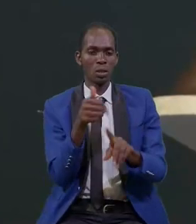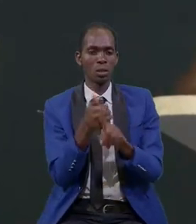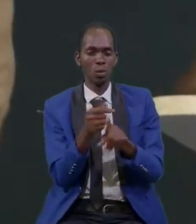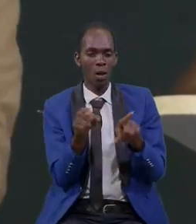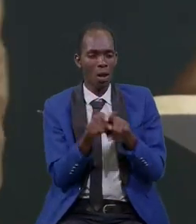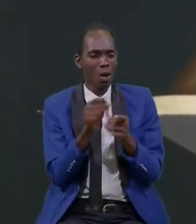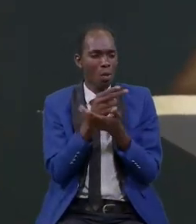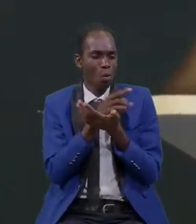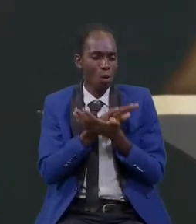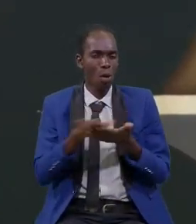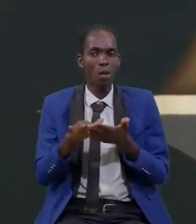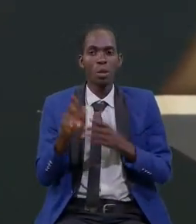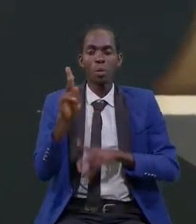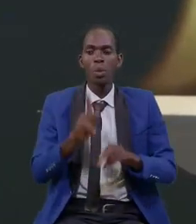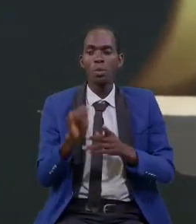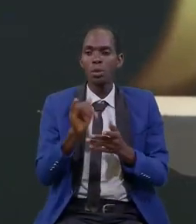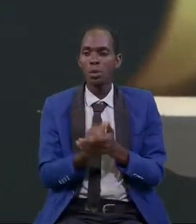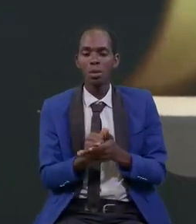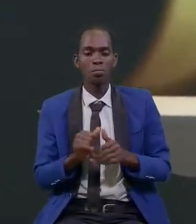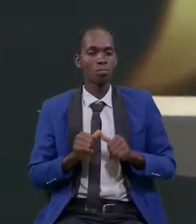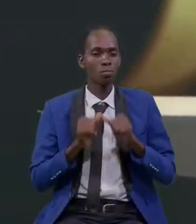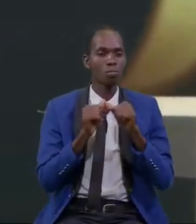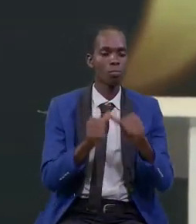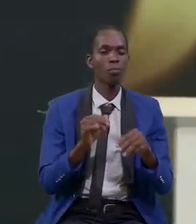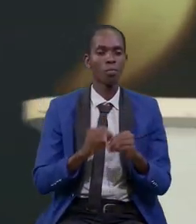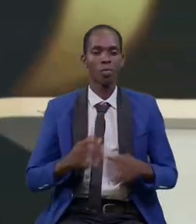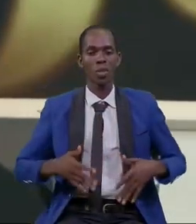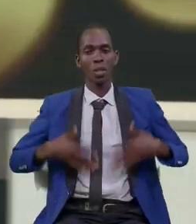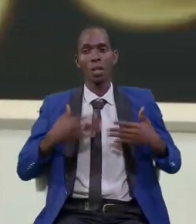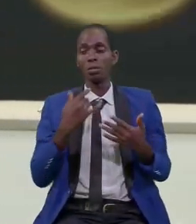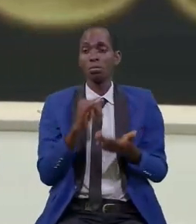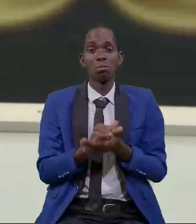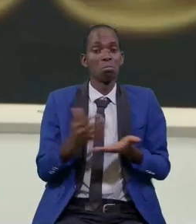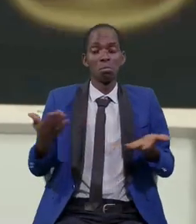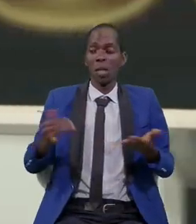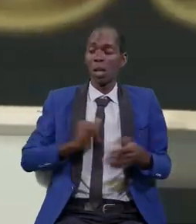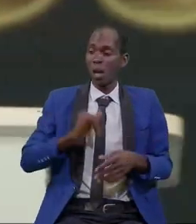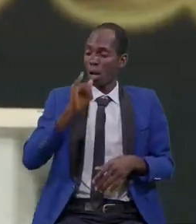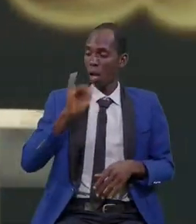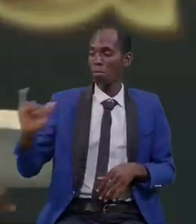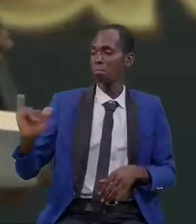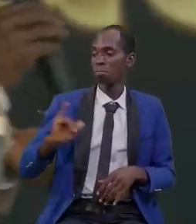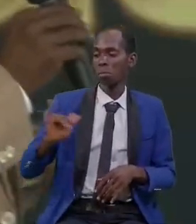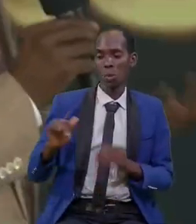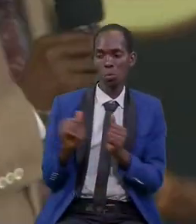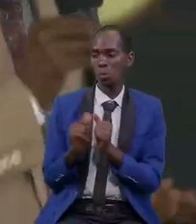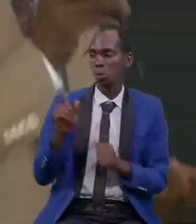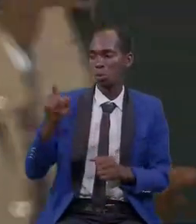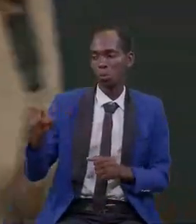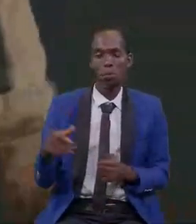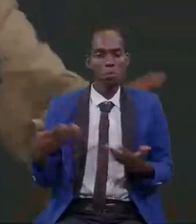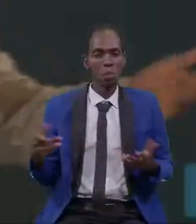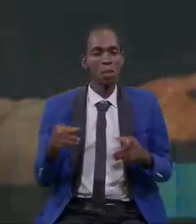sacrés. Ceux qui continuent dans la vie. Oh, je suis comme vous, hein. Je suis comme moi, hein.